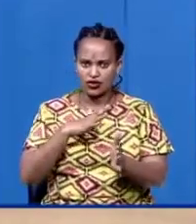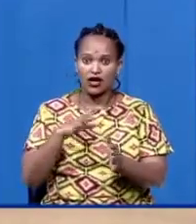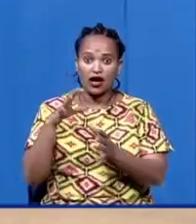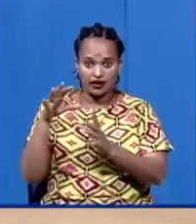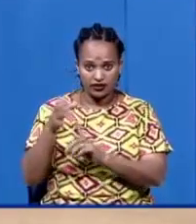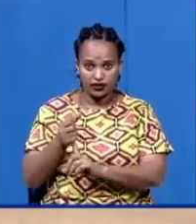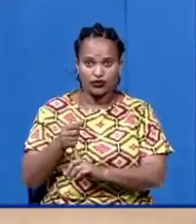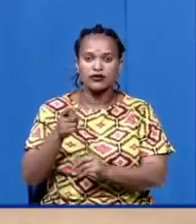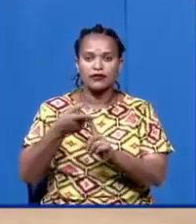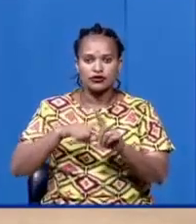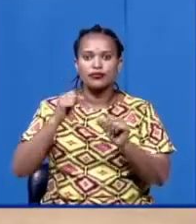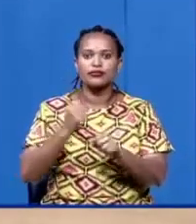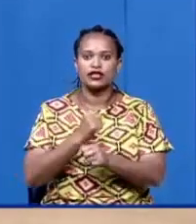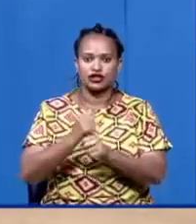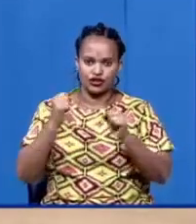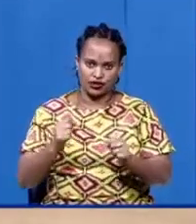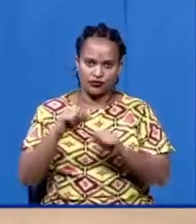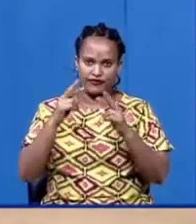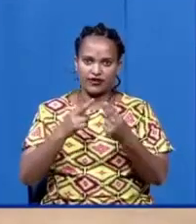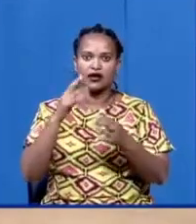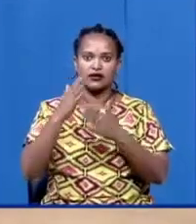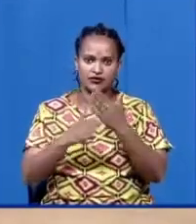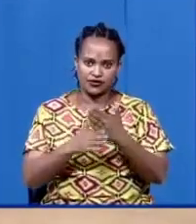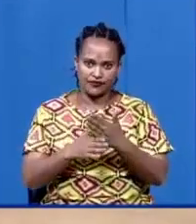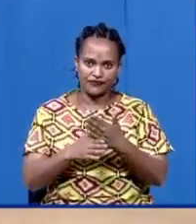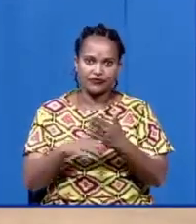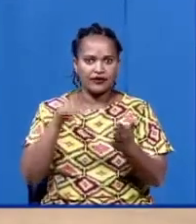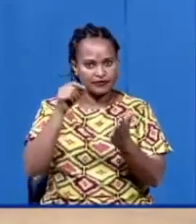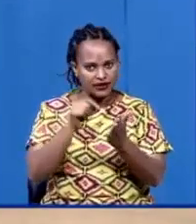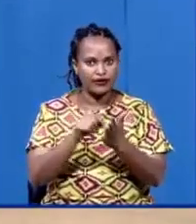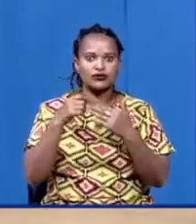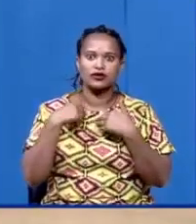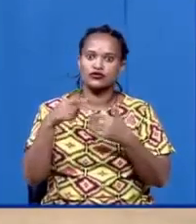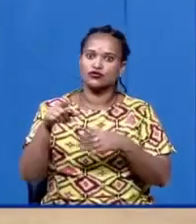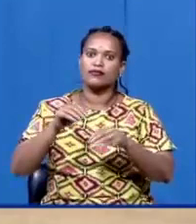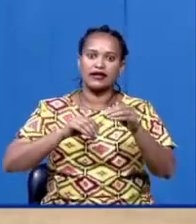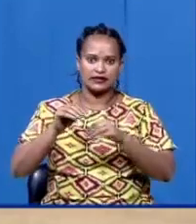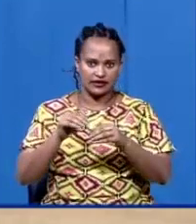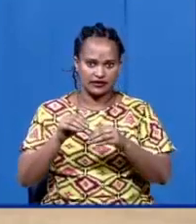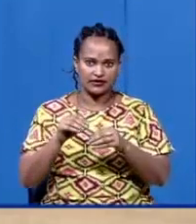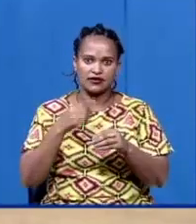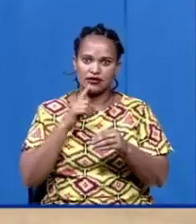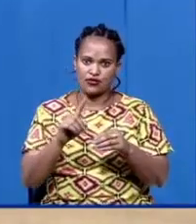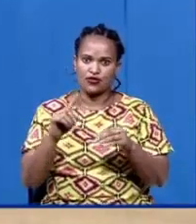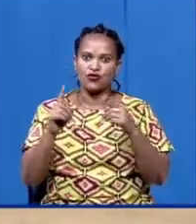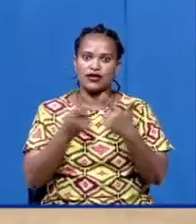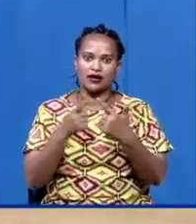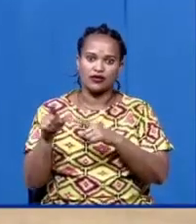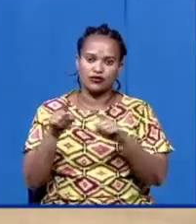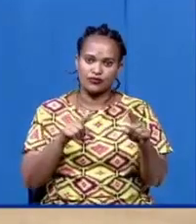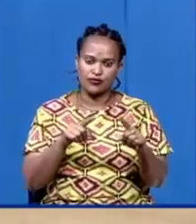አግኝተው ተመልሰው መስራት ይችላሉ በፌደራል ደረጃም መዝገባቸው ስላለ እሱ ማንቀሳቀስ የሚል ነገር ነው ሁለተኛው